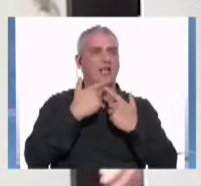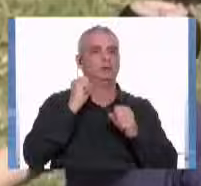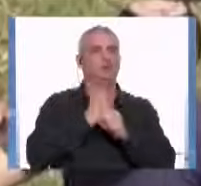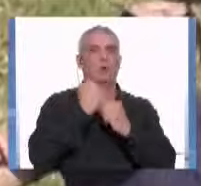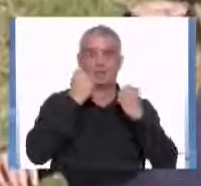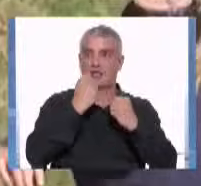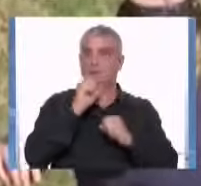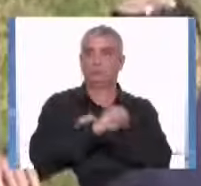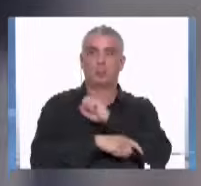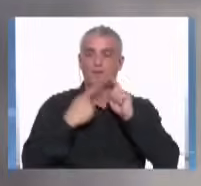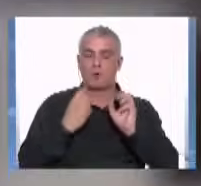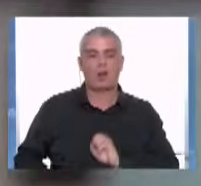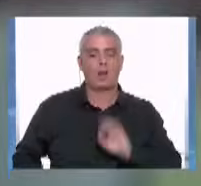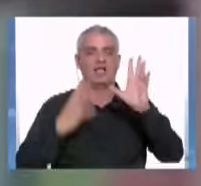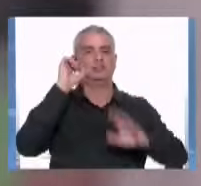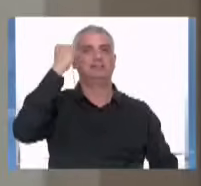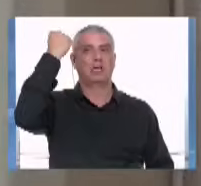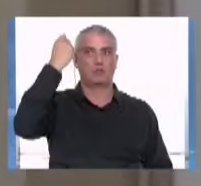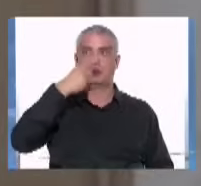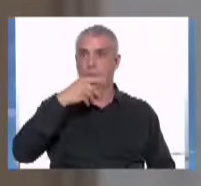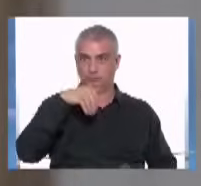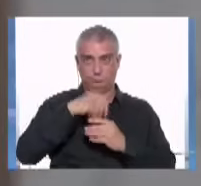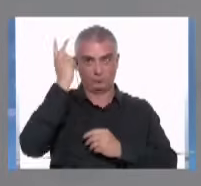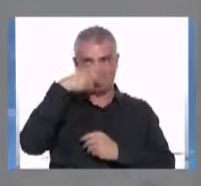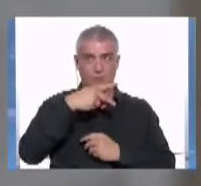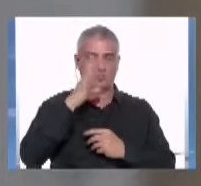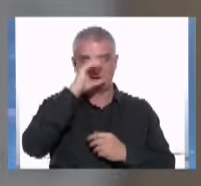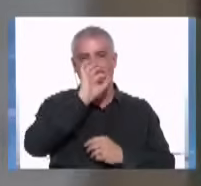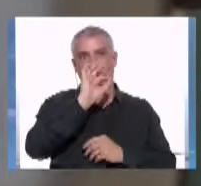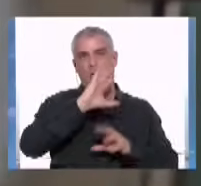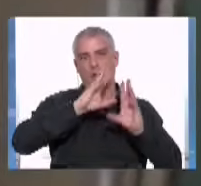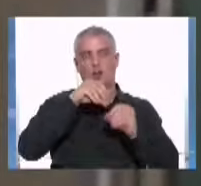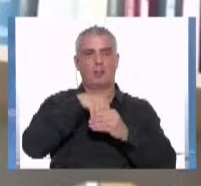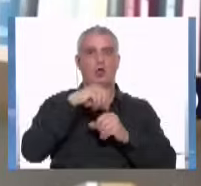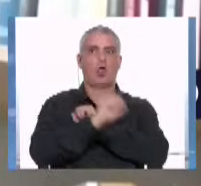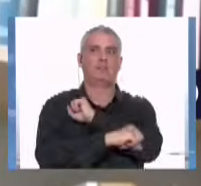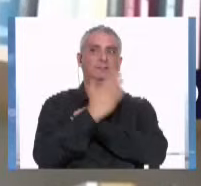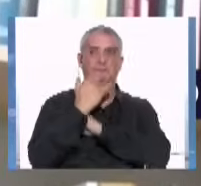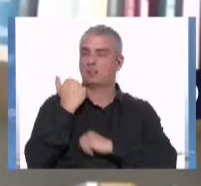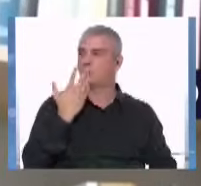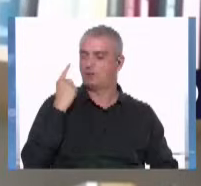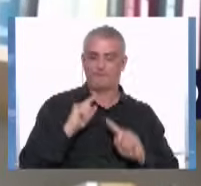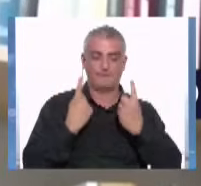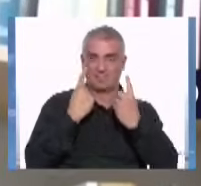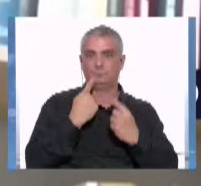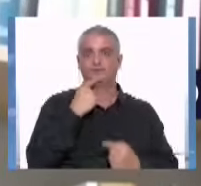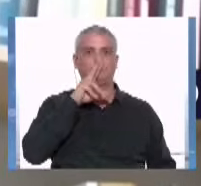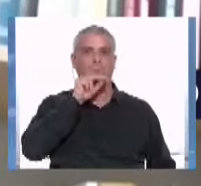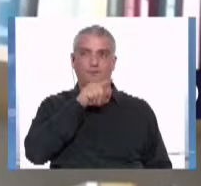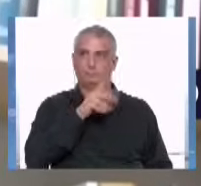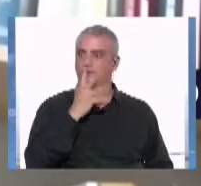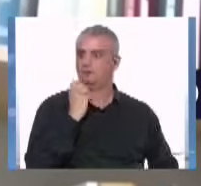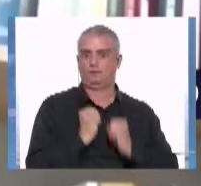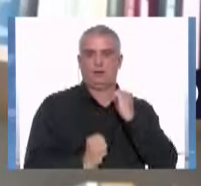בו סטודנטים קראו לגרש את הציונים, וממנו אפשר ללמוד על הגישה הכללית בעברית. היה מקרים של ביטויים